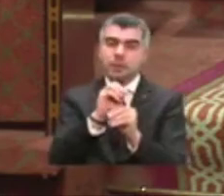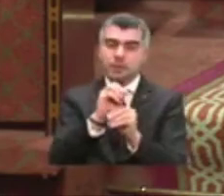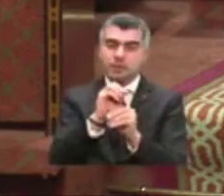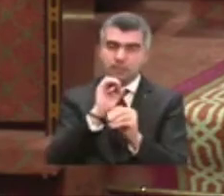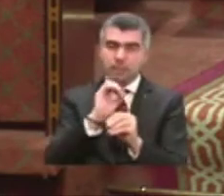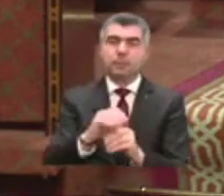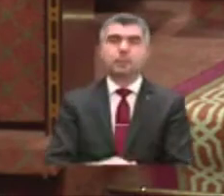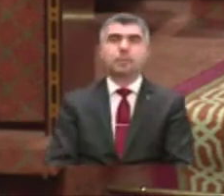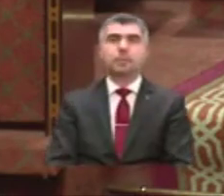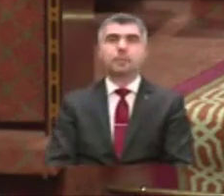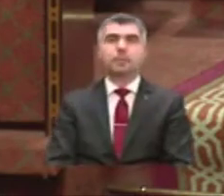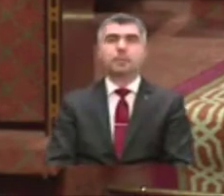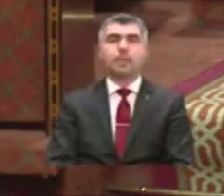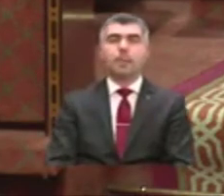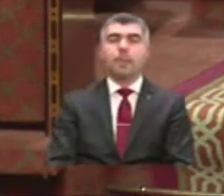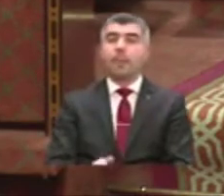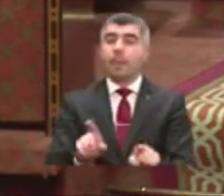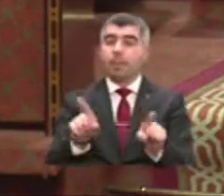الجاوي.